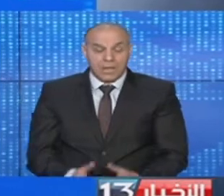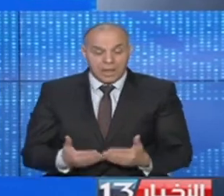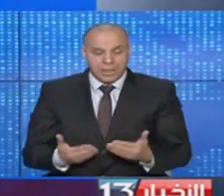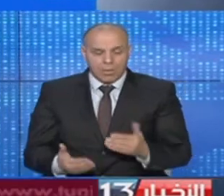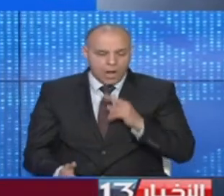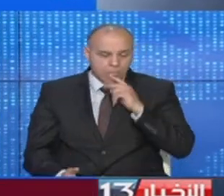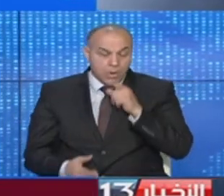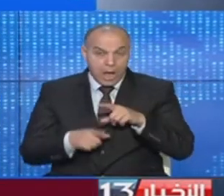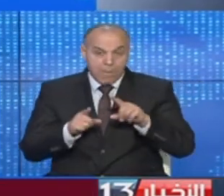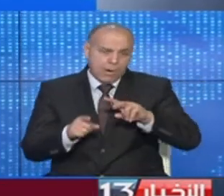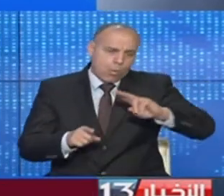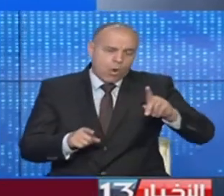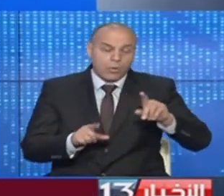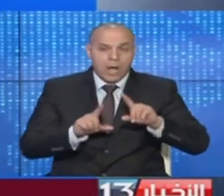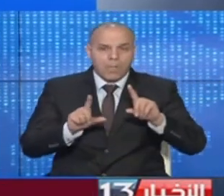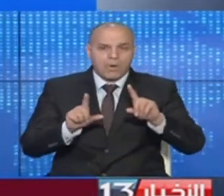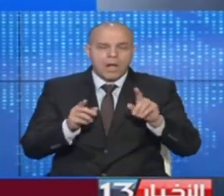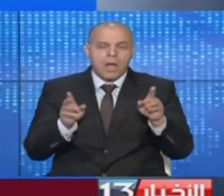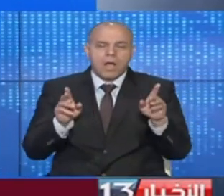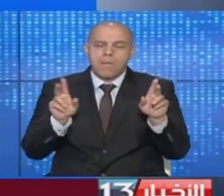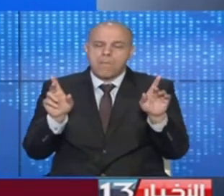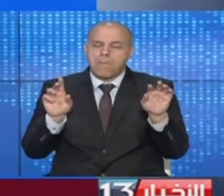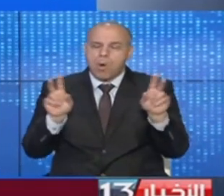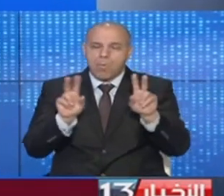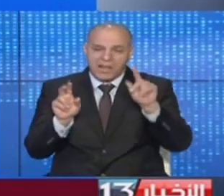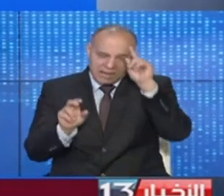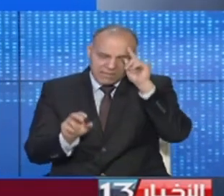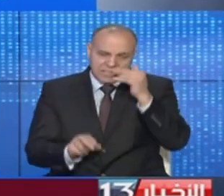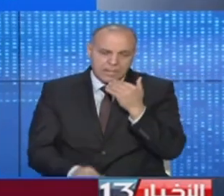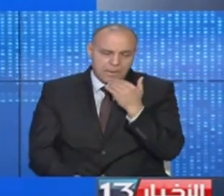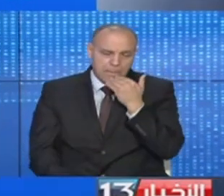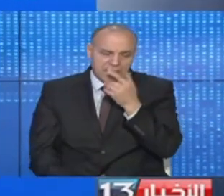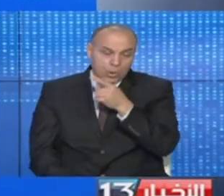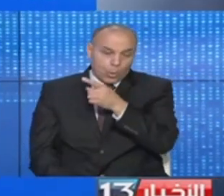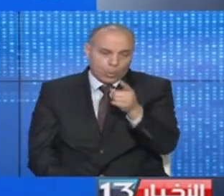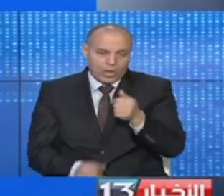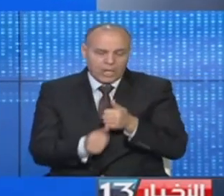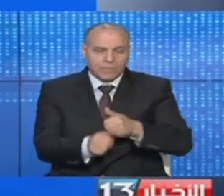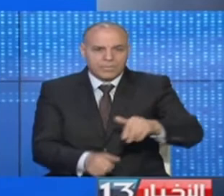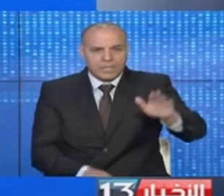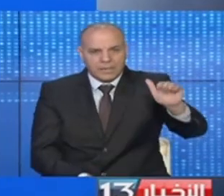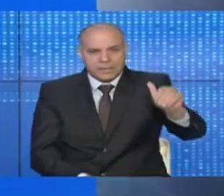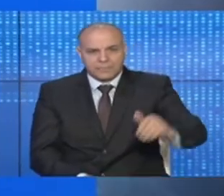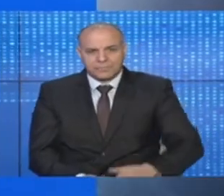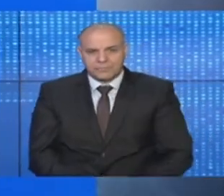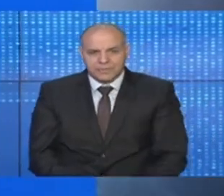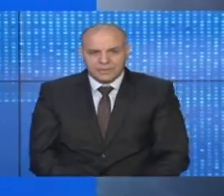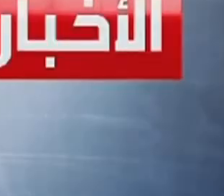كالعادة، هذه النشرة وغيرها من الأخبار على بوابة التلفزة التونسية. في أمان الله.